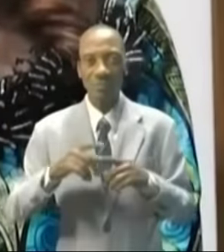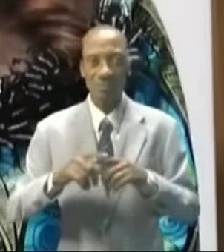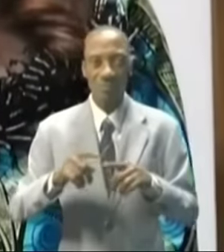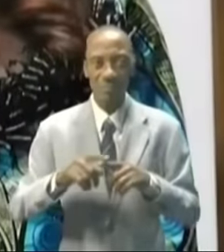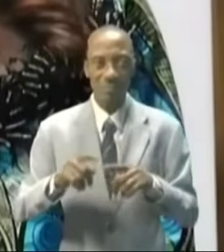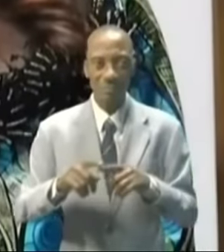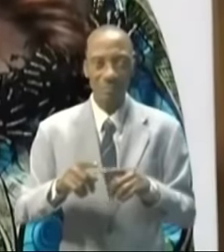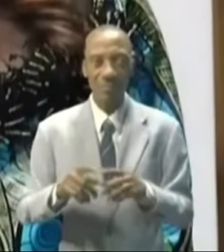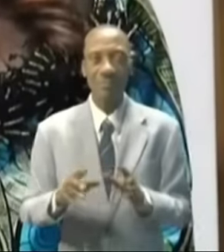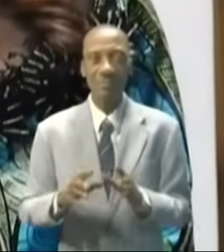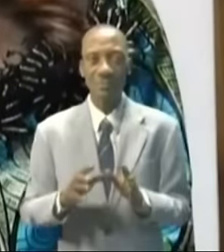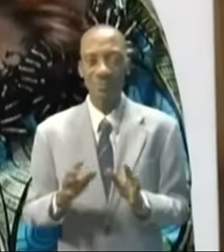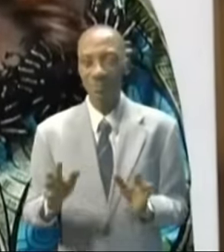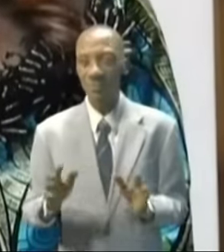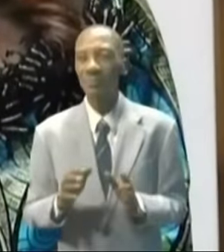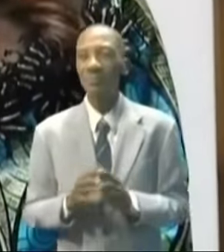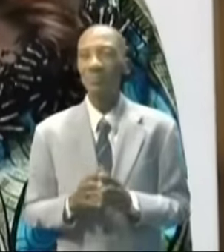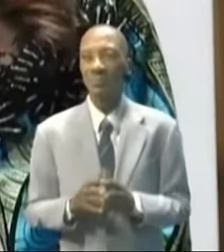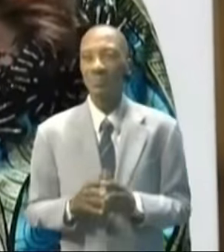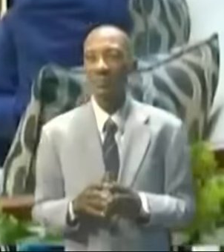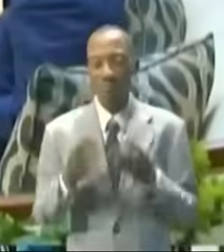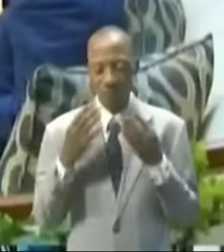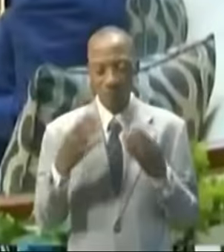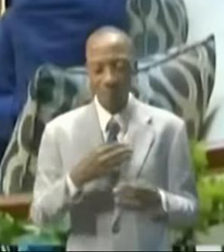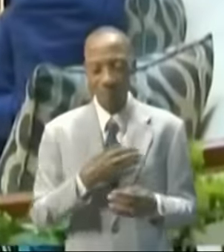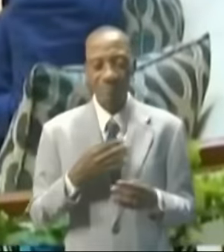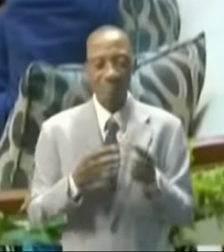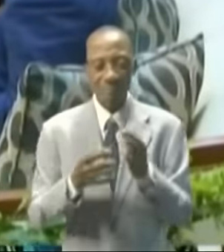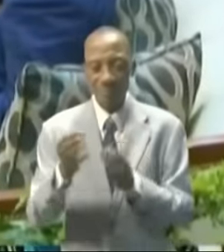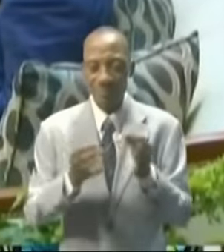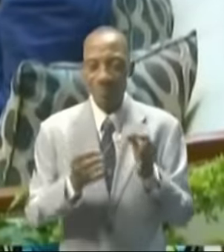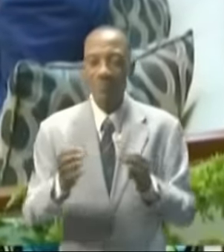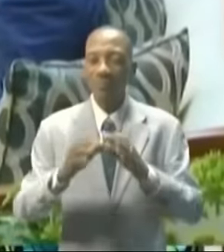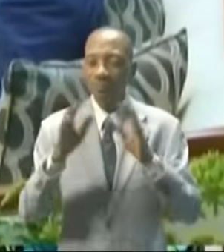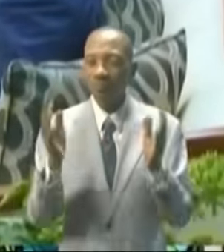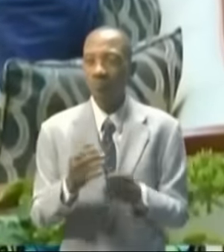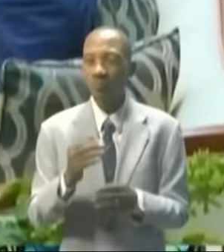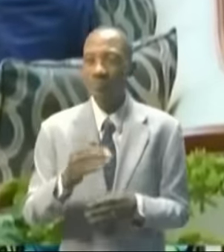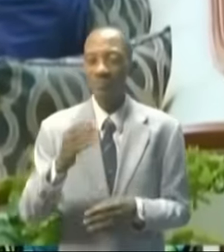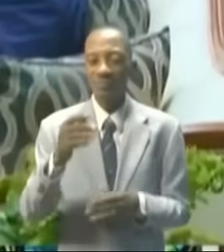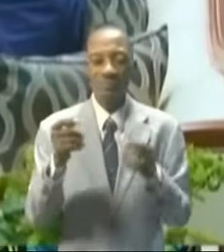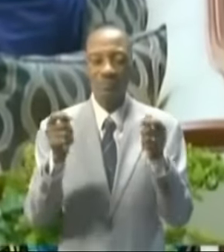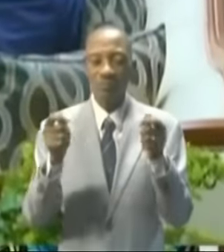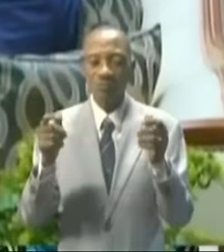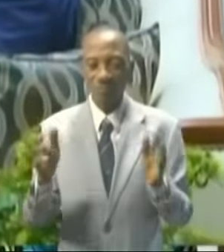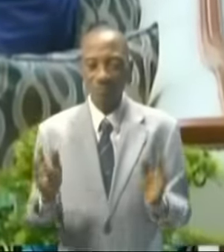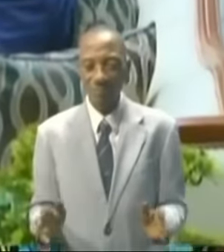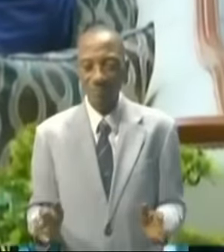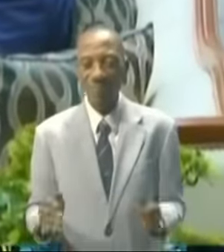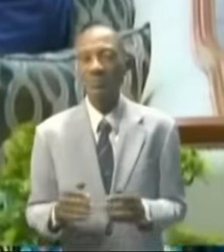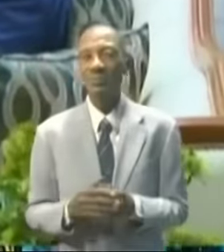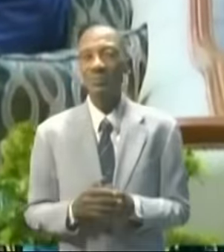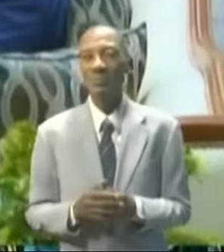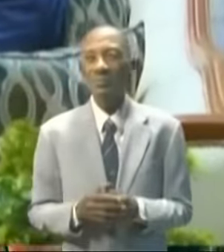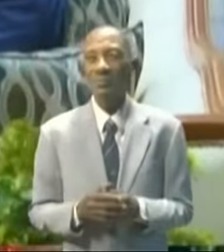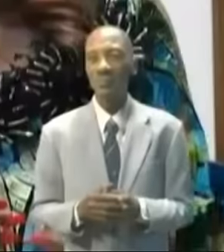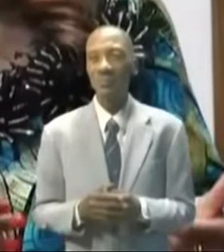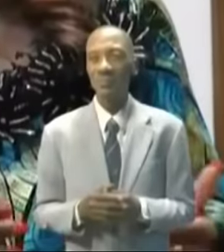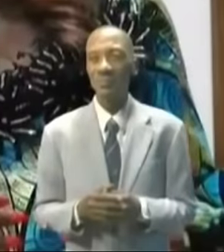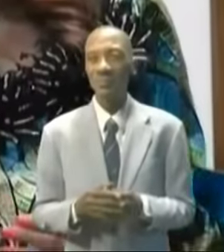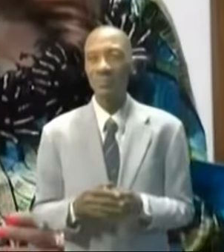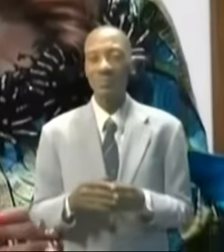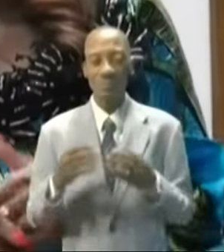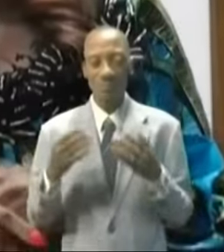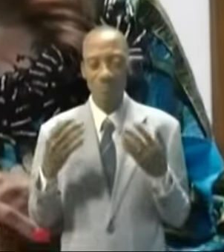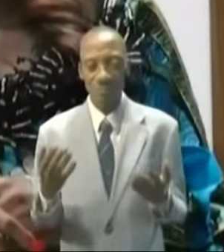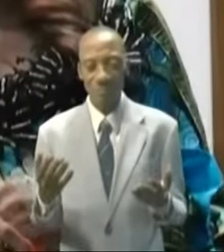définir ensemble notre stratégie régionale de financement climatique. Nous voulons ici, par l'économie du climat, aller en